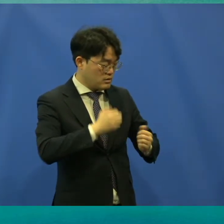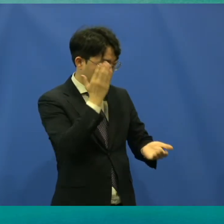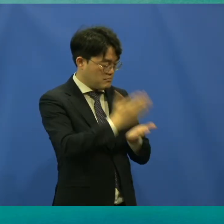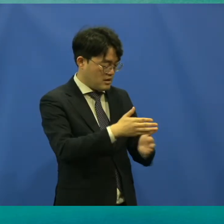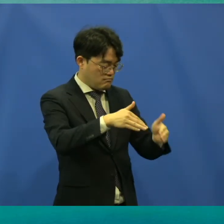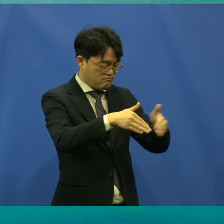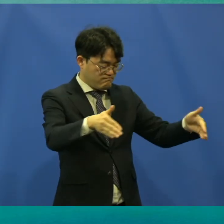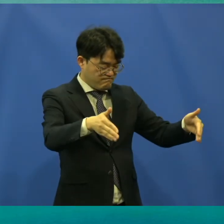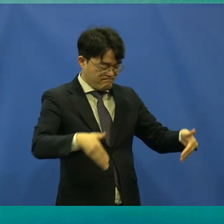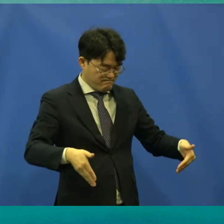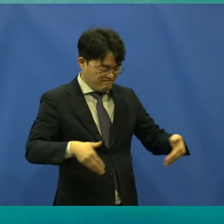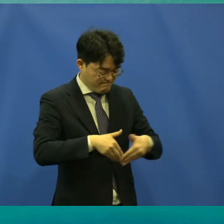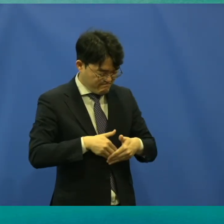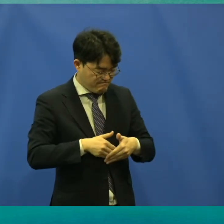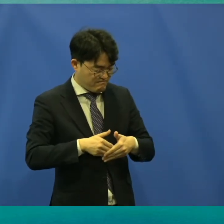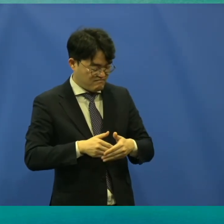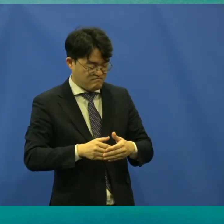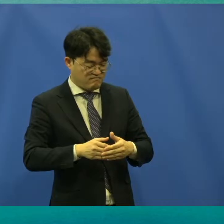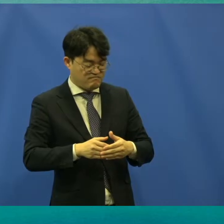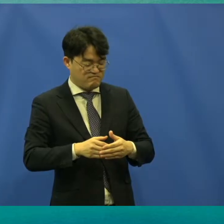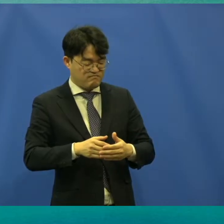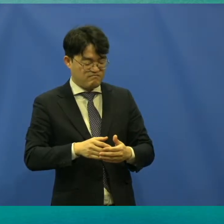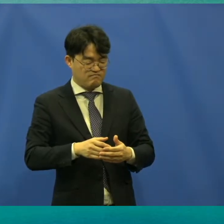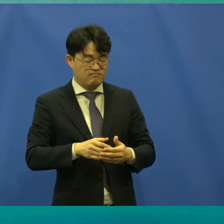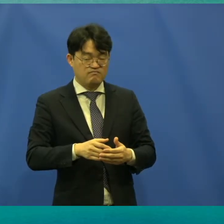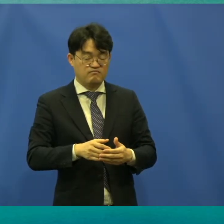원한다면 물고기 종류도 선택할 수 있습니다.